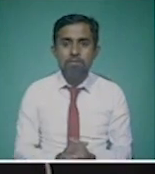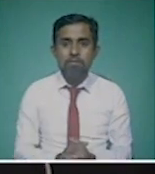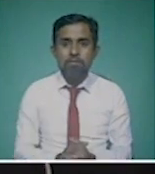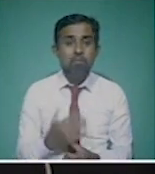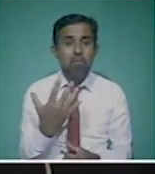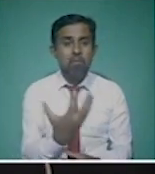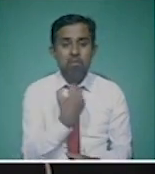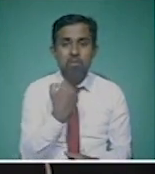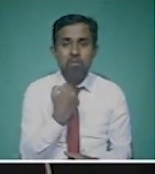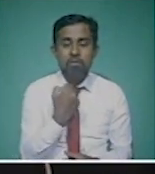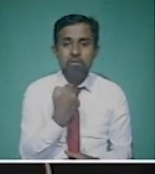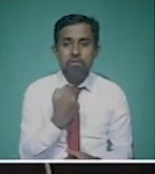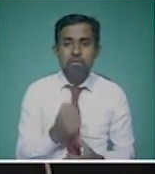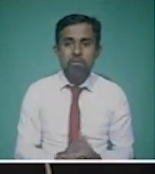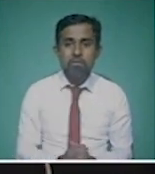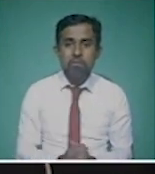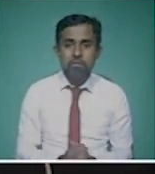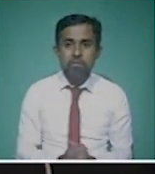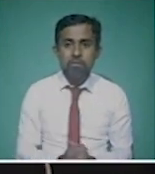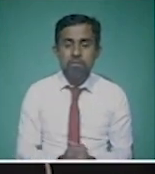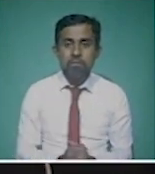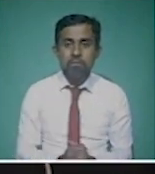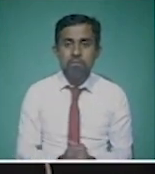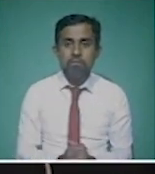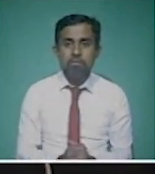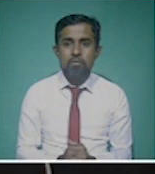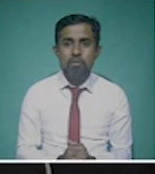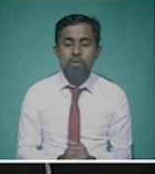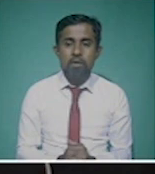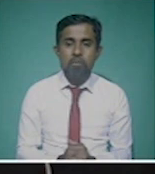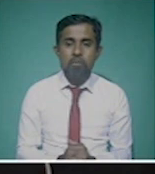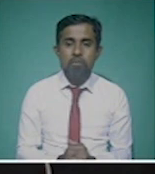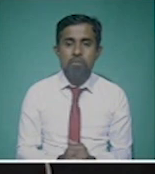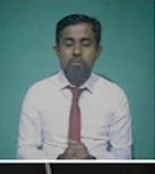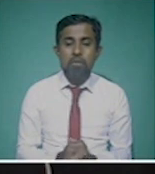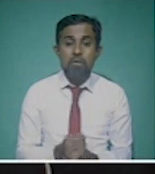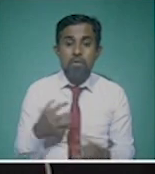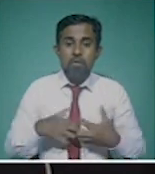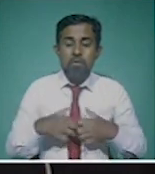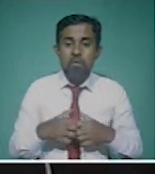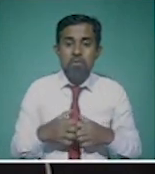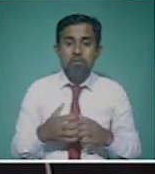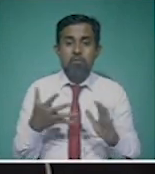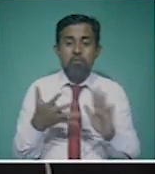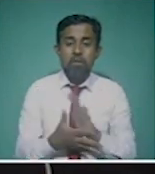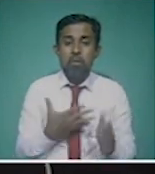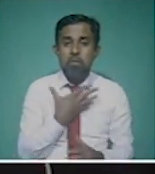வருகின்ற நிலையில் அந்த விவகாரத்தை இவ்வாறான விஷமத்தனமான பிரச்சாரங்கள் மூலம் குழப்பியடிக்க